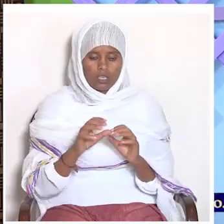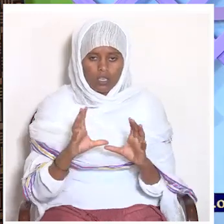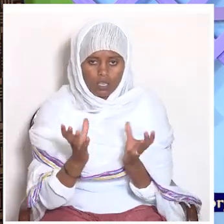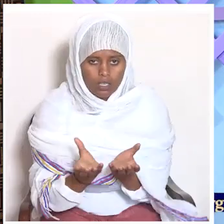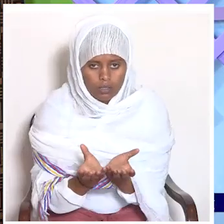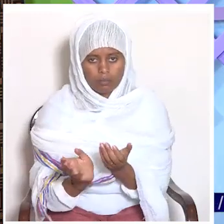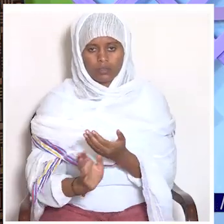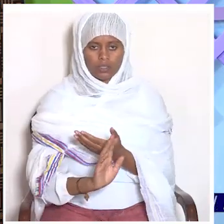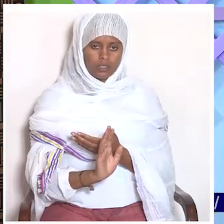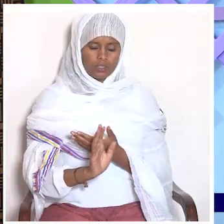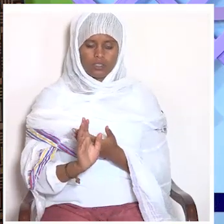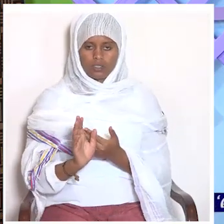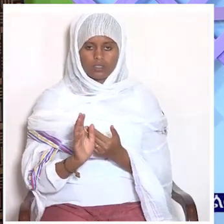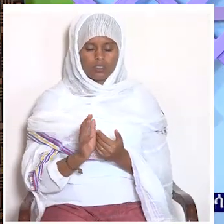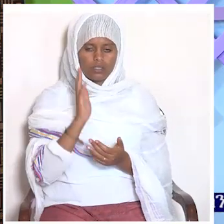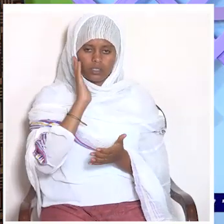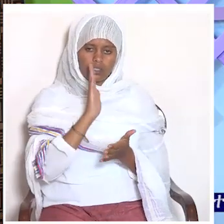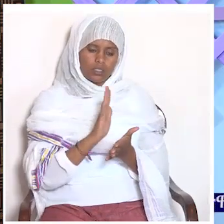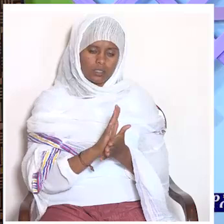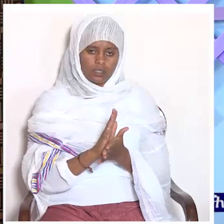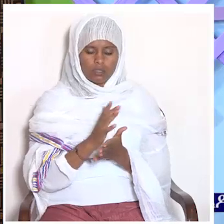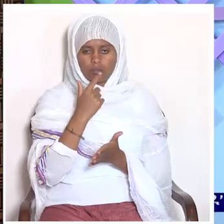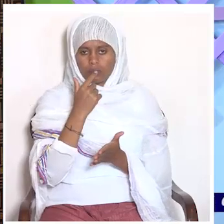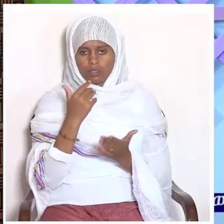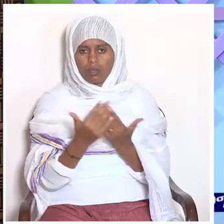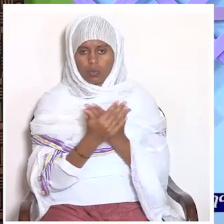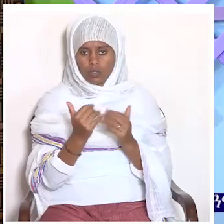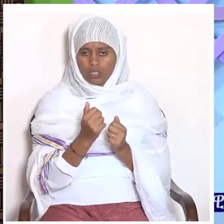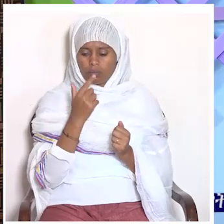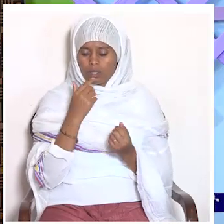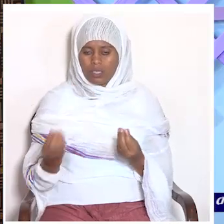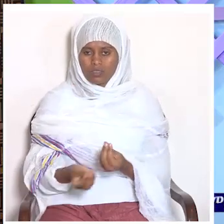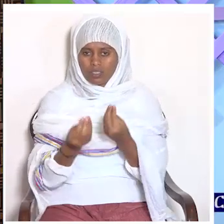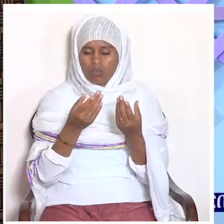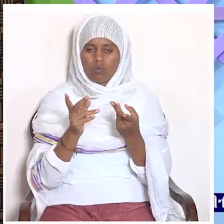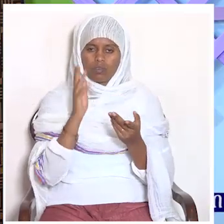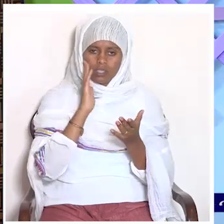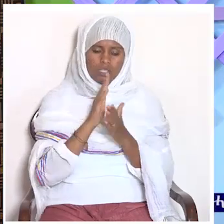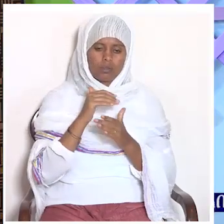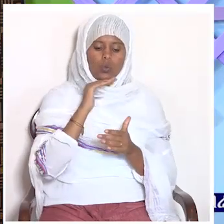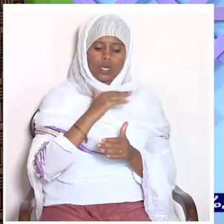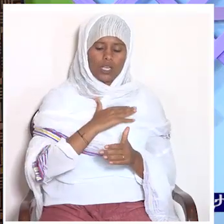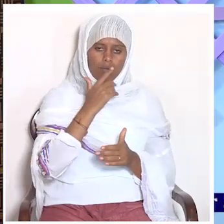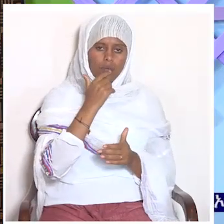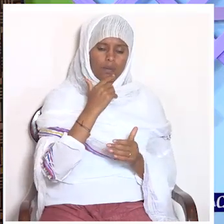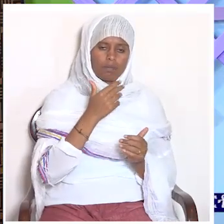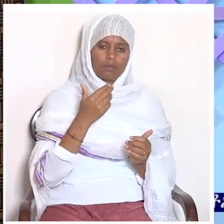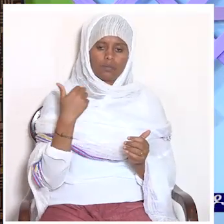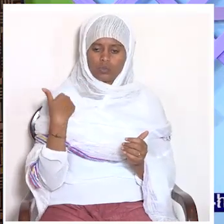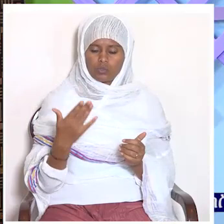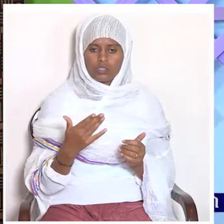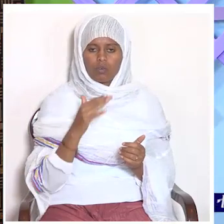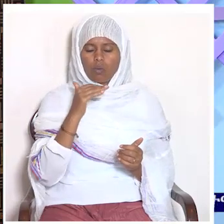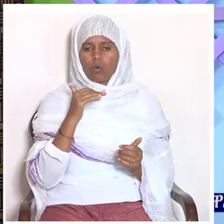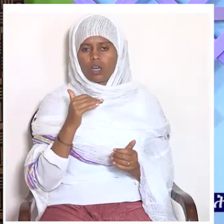جن عالم تدحن بدم عرق سيديكونه بدم ودي يا يلو اتولد ولا تولدك